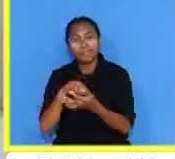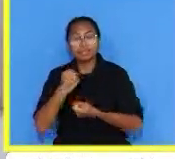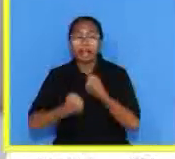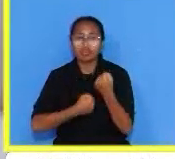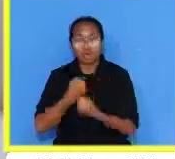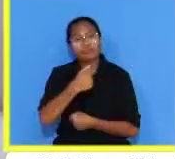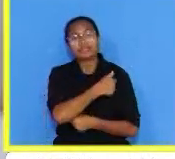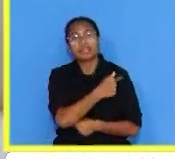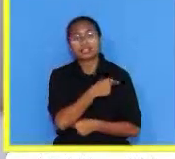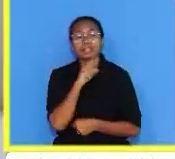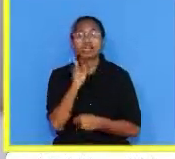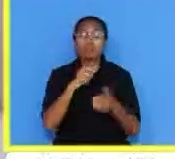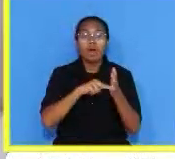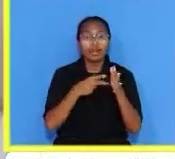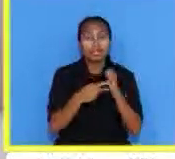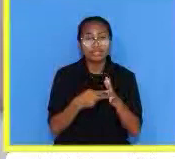Jadi artinya